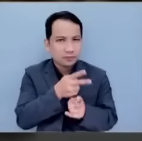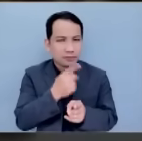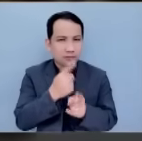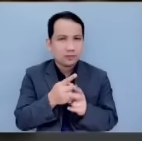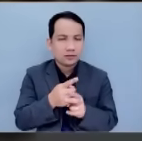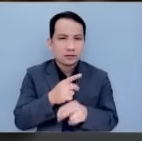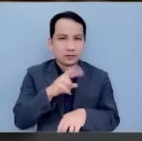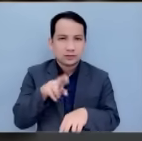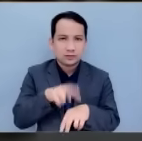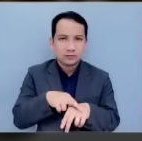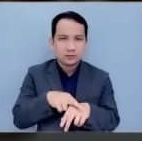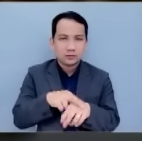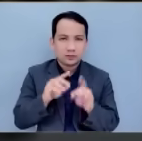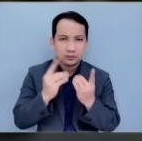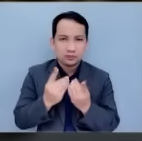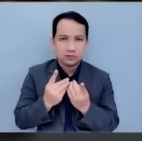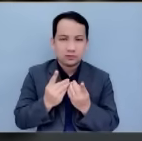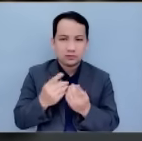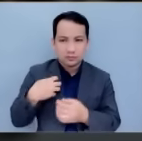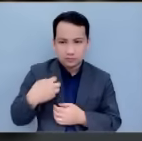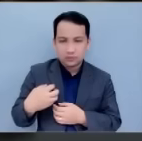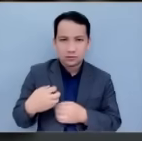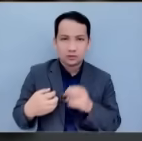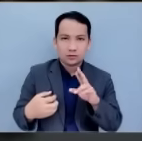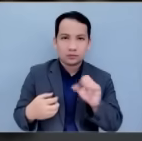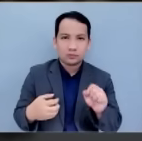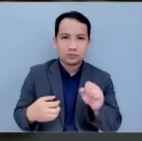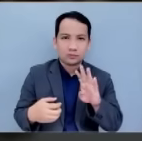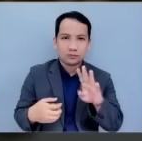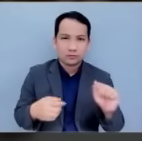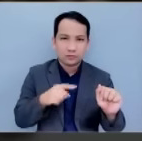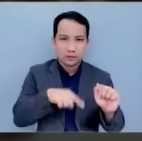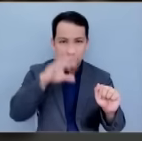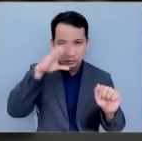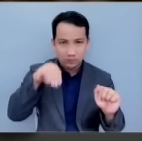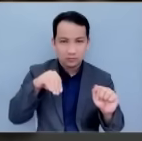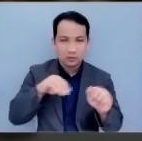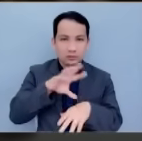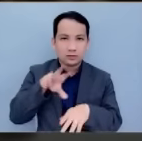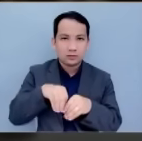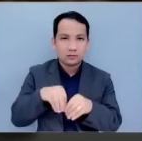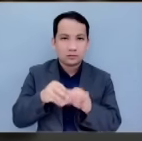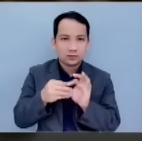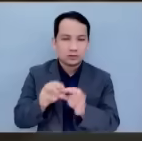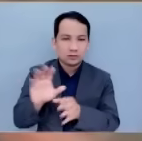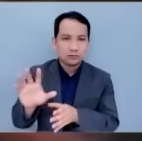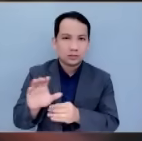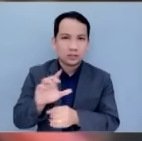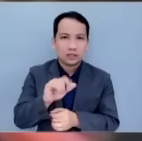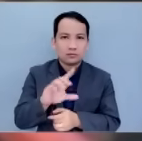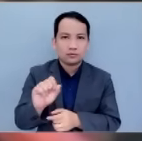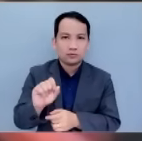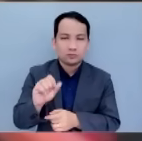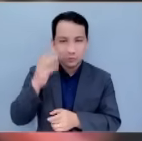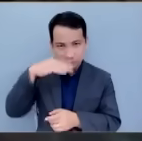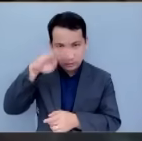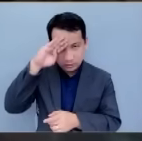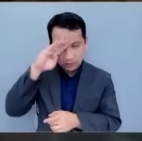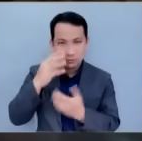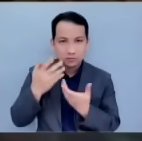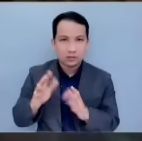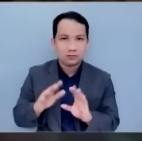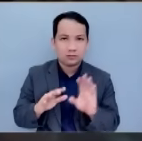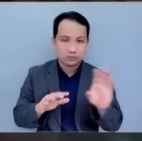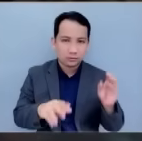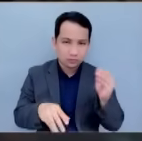Intelligence Division ng Police Regional Office 4A ang lalaking to na papasok ng isang convenience store sa Alfonso, Cavite. Paglabas ng target, dito